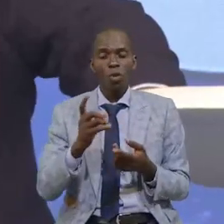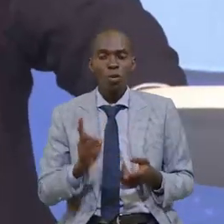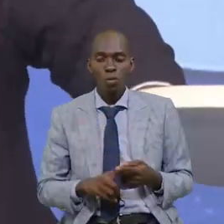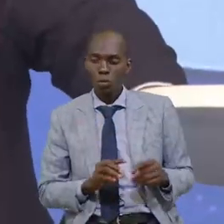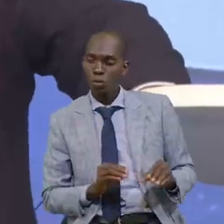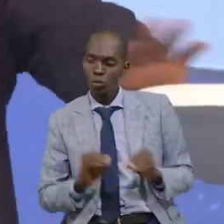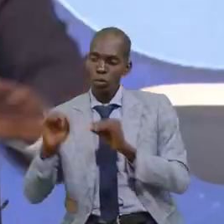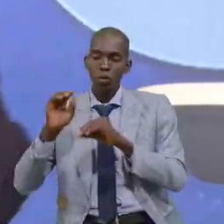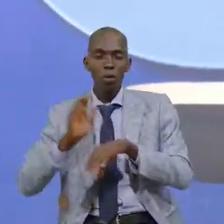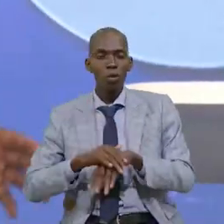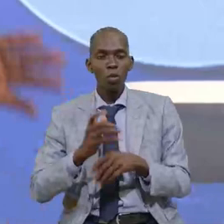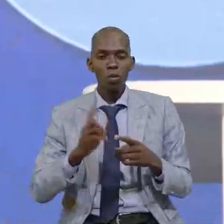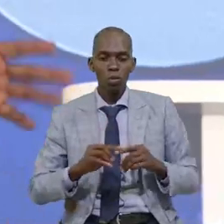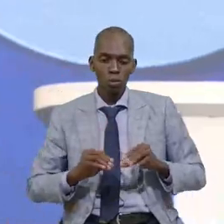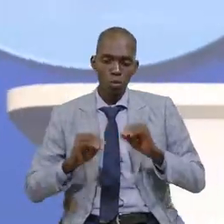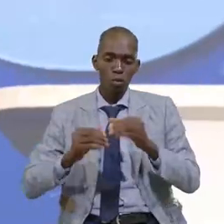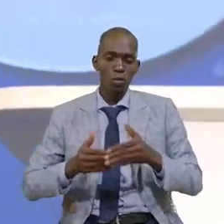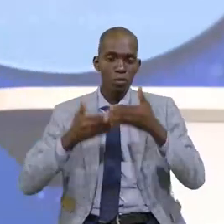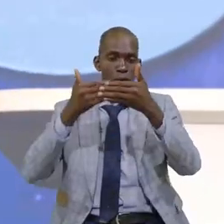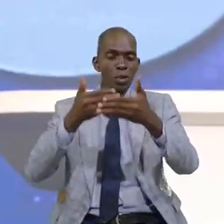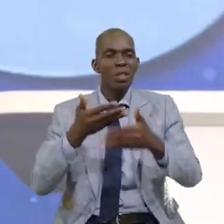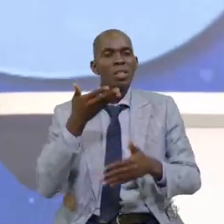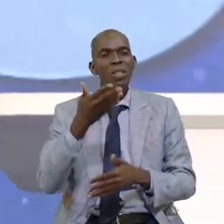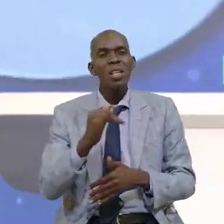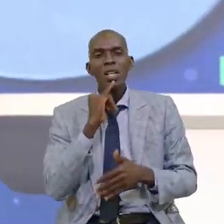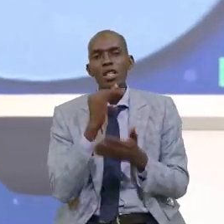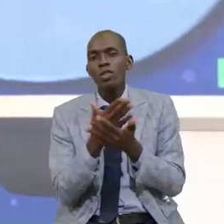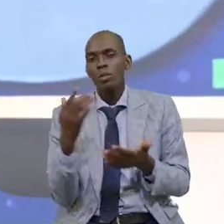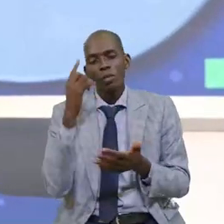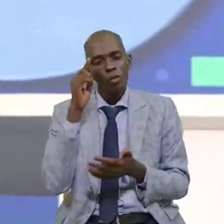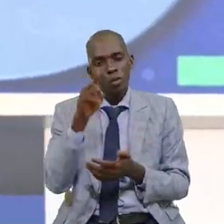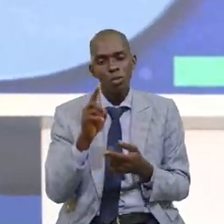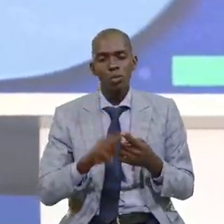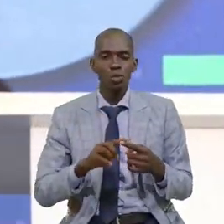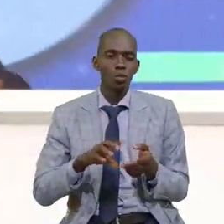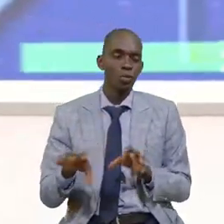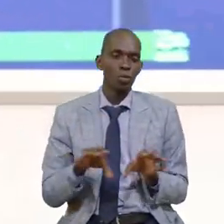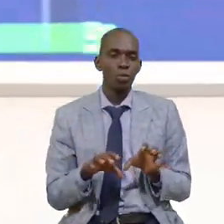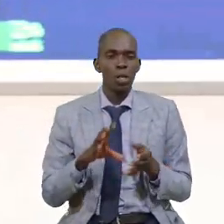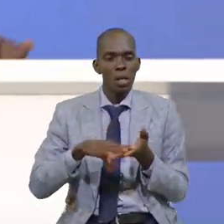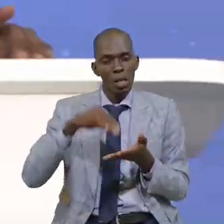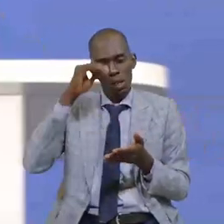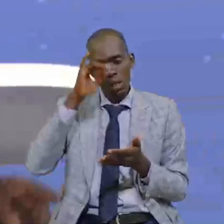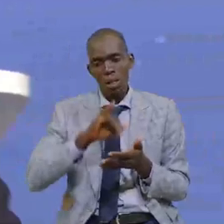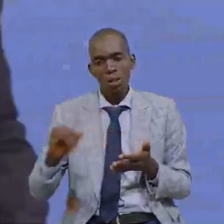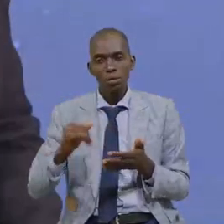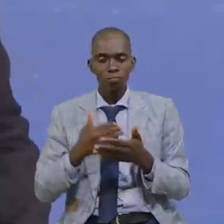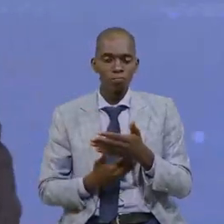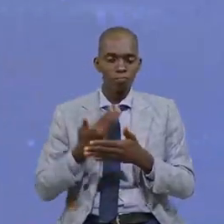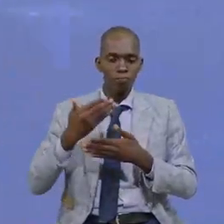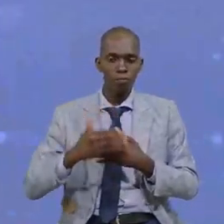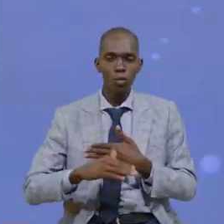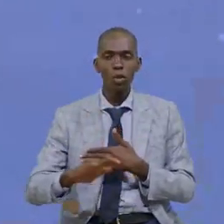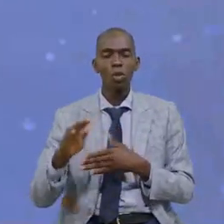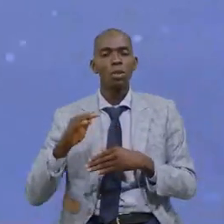Tu dois te lever, tu veux avancer, tu veux aller plus loin. Il y a quelque chose que tu dois apprendre. Apprendre au-delà de